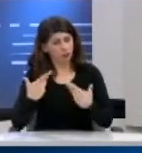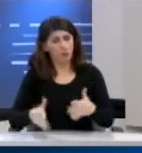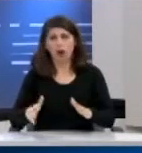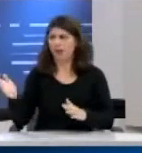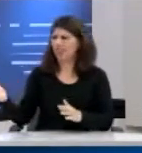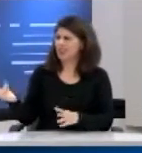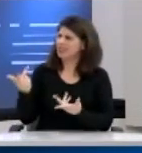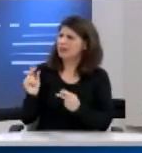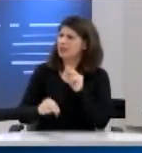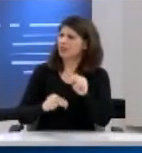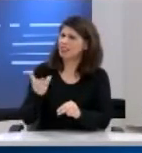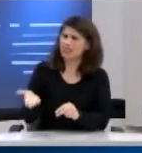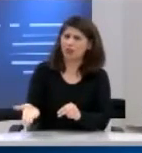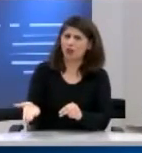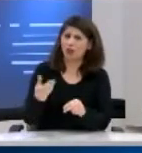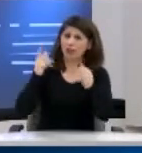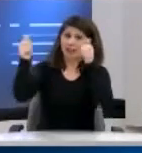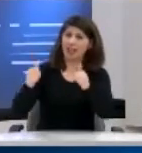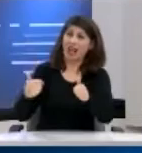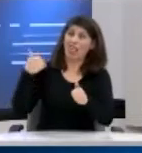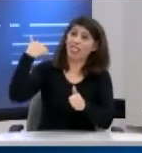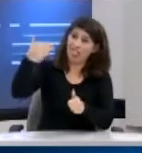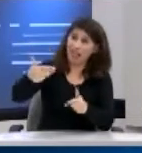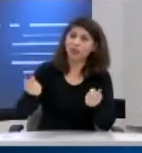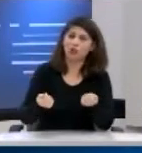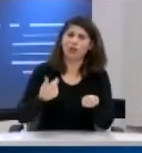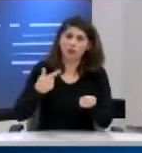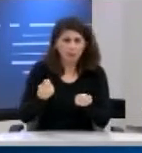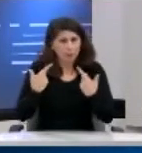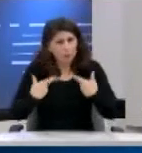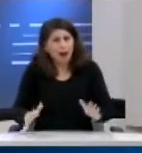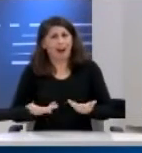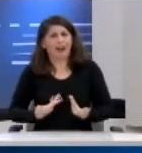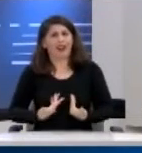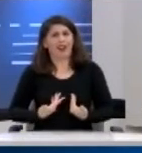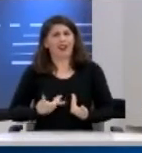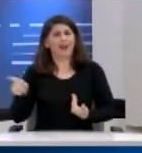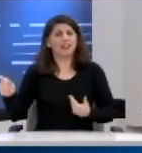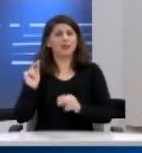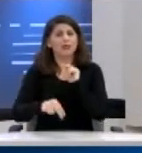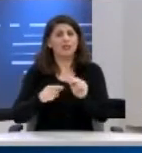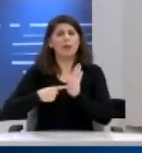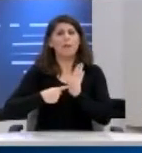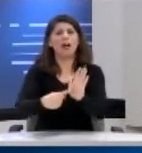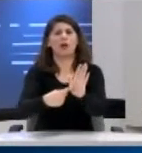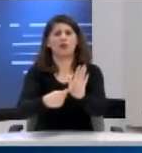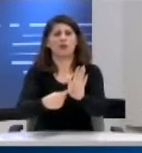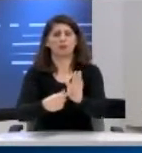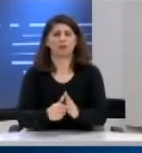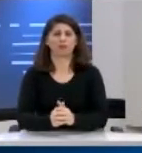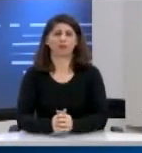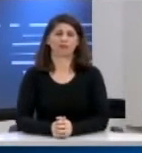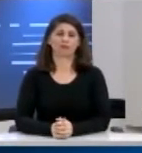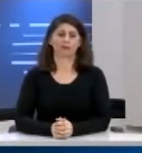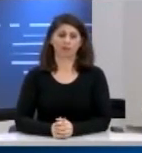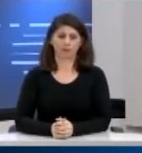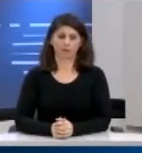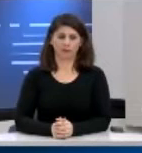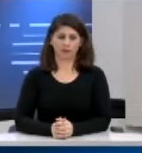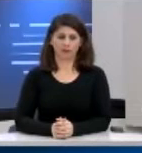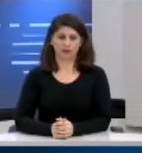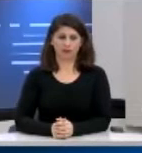σε αυτό? Που εξαγγέλλετε ότι θα το κάνετε, ενώ έχει γίνει. Ψηφίσατε παρόν, κύριε Μητσοτάκη. Μάλλον κάποιοι συνεργάτες σας δεν